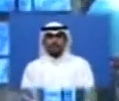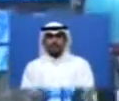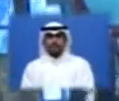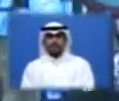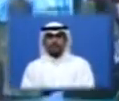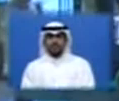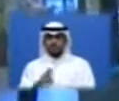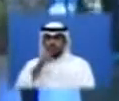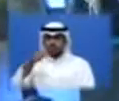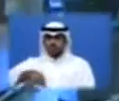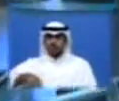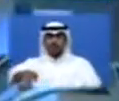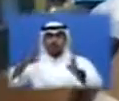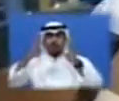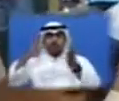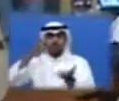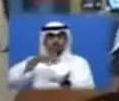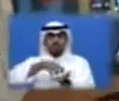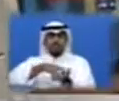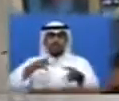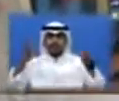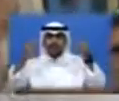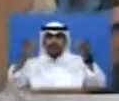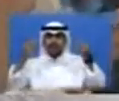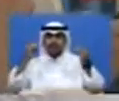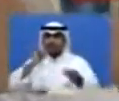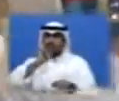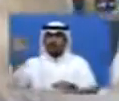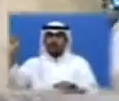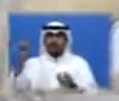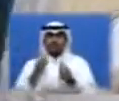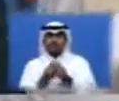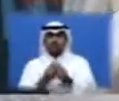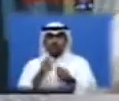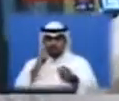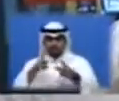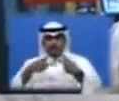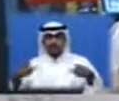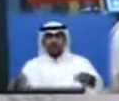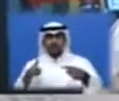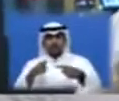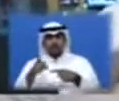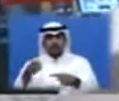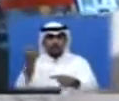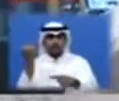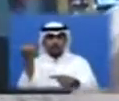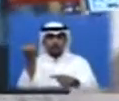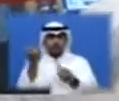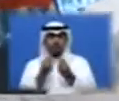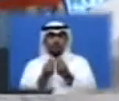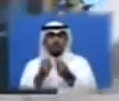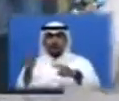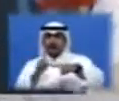أني أتقدم بالشكر للمركز العلمي والقائمين عليه لإقامة هذه المعارض التثقيفية